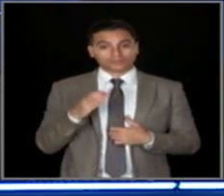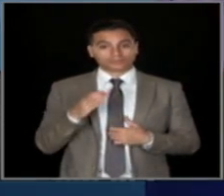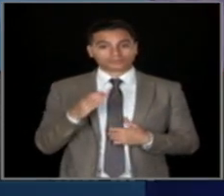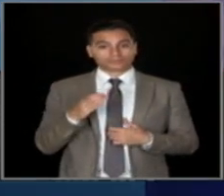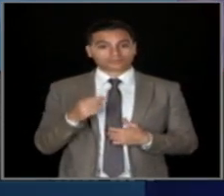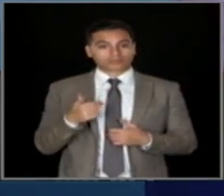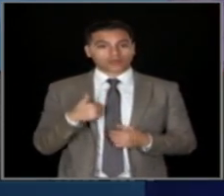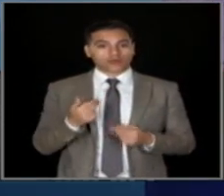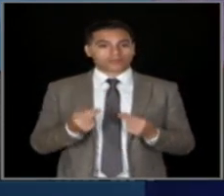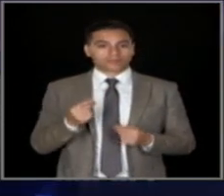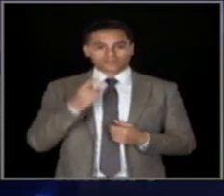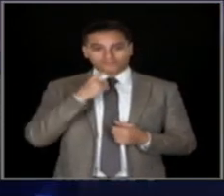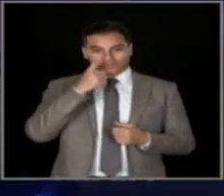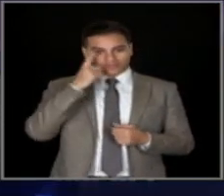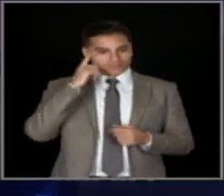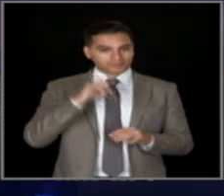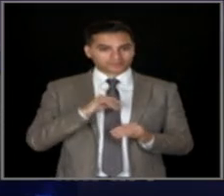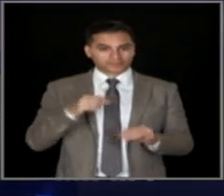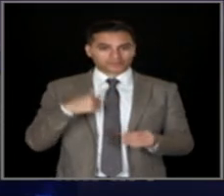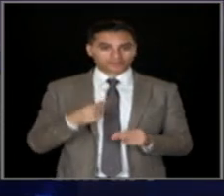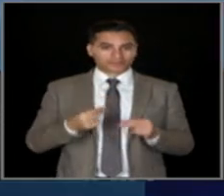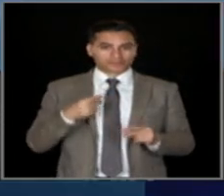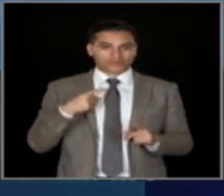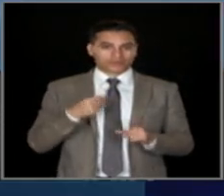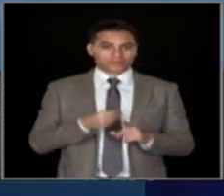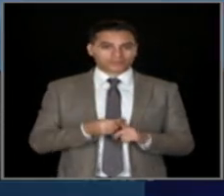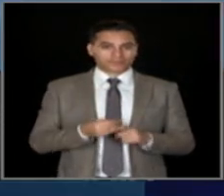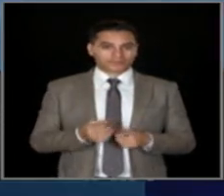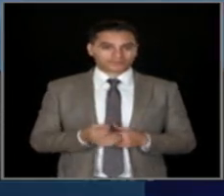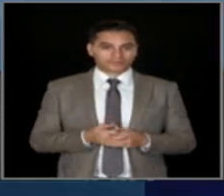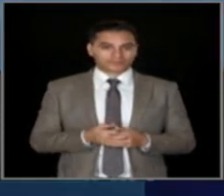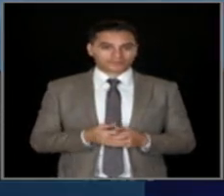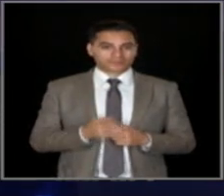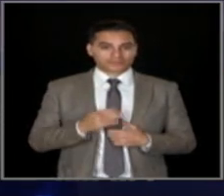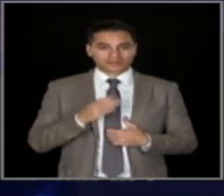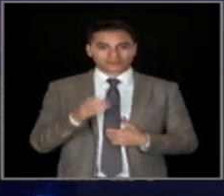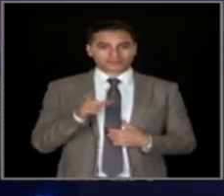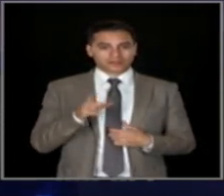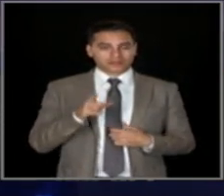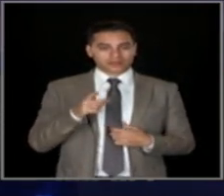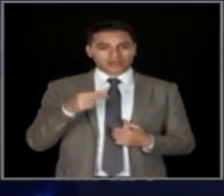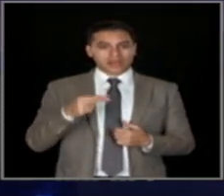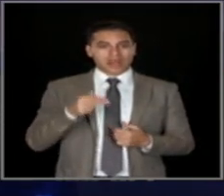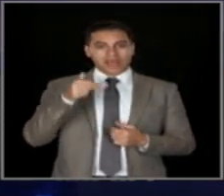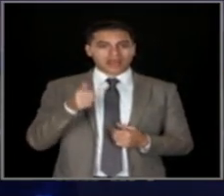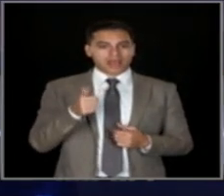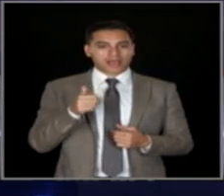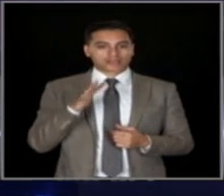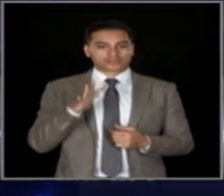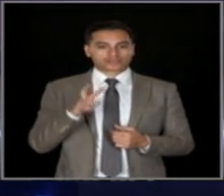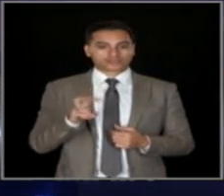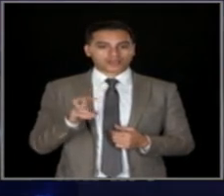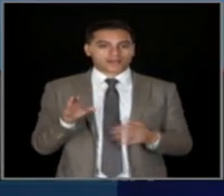بتاعت كرتون مش بتاعت فنون وحياة ربك. أنا بحب الكرتون. بحب الكرتون. الإجابة الصحيحة عائشة